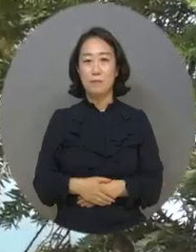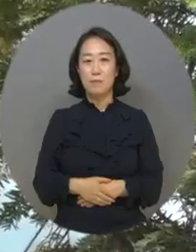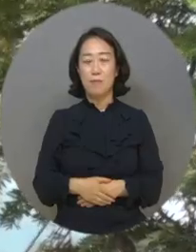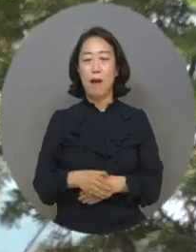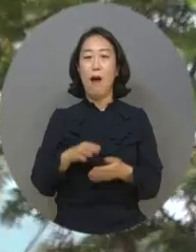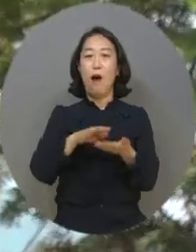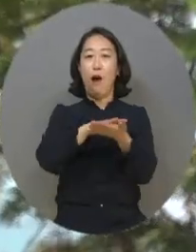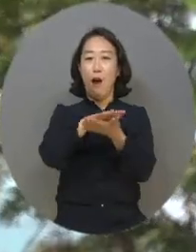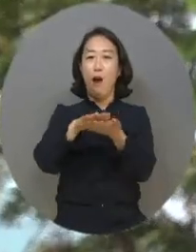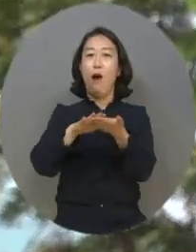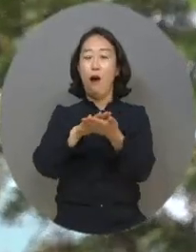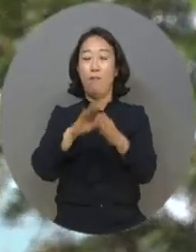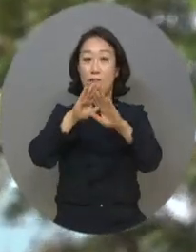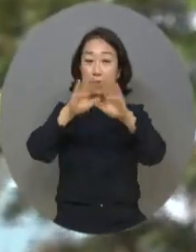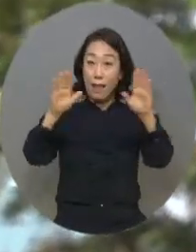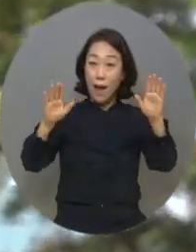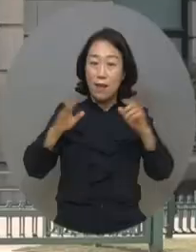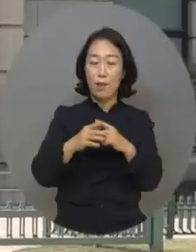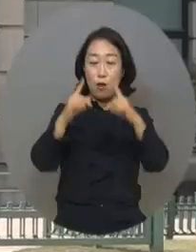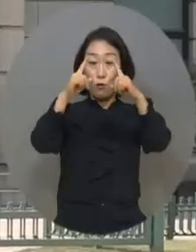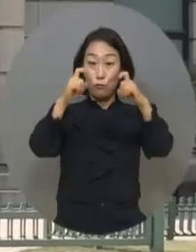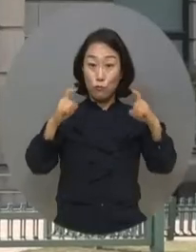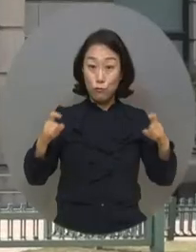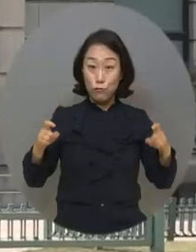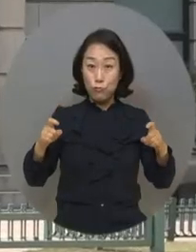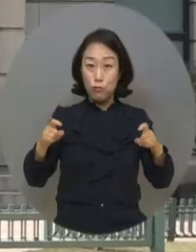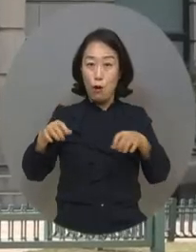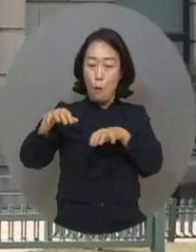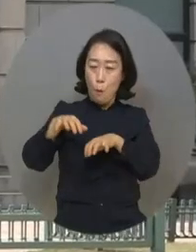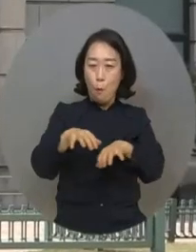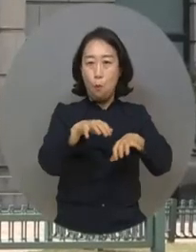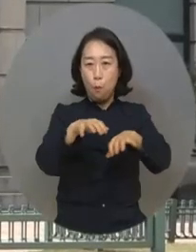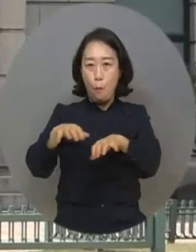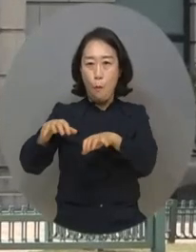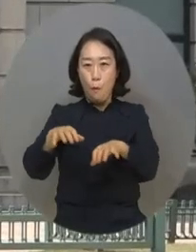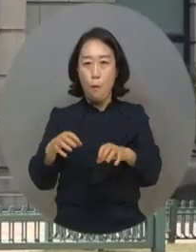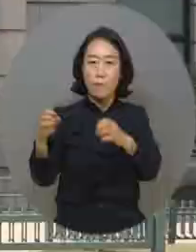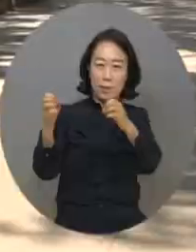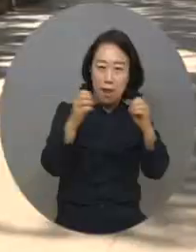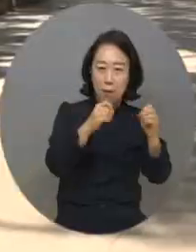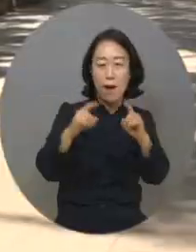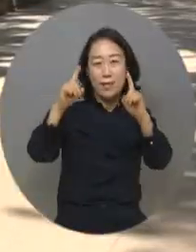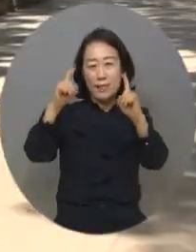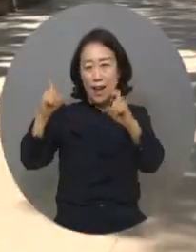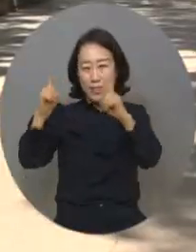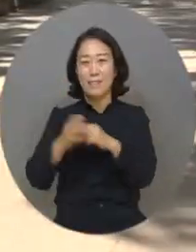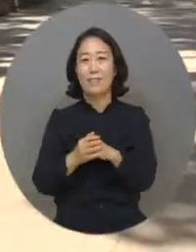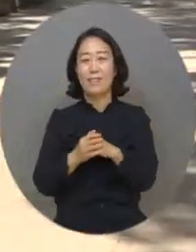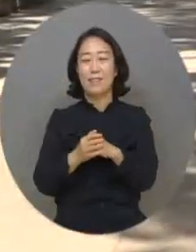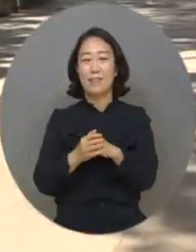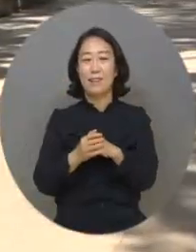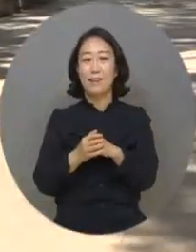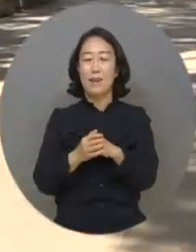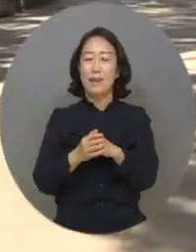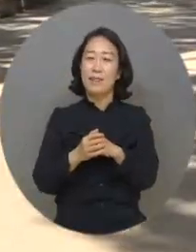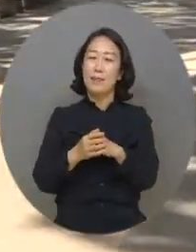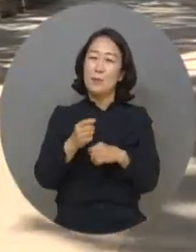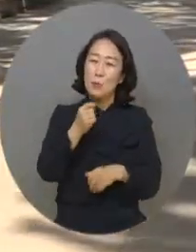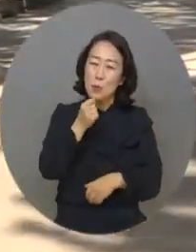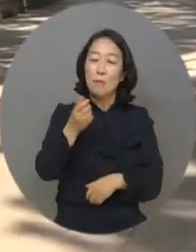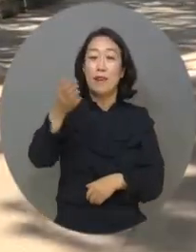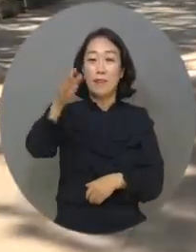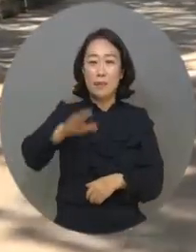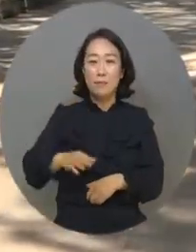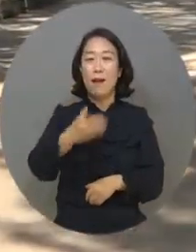여유로운 한낮 덕수궁을 거닐며 이야기를 나누고 사진도 찍습니다. 소소하지만 행복한 일상을